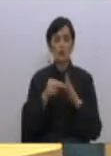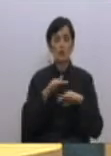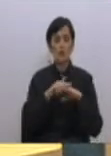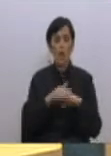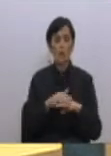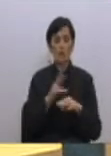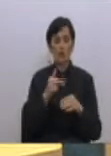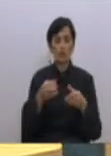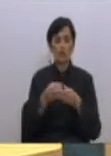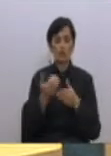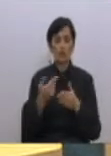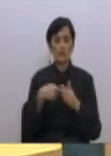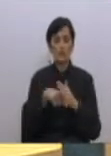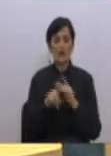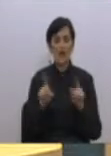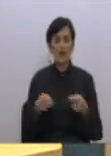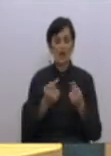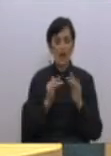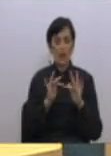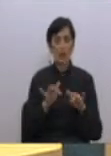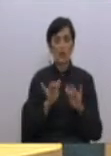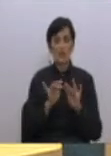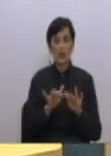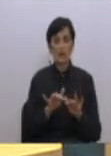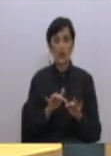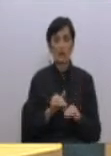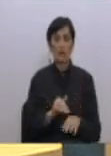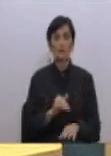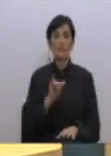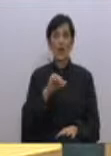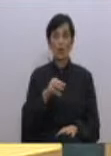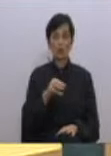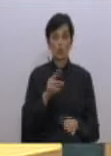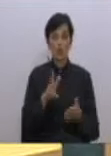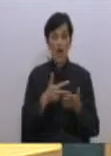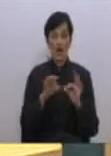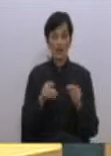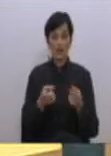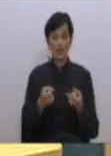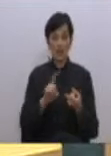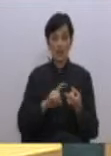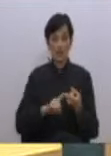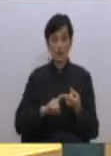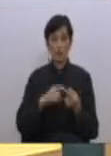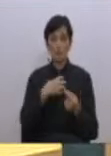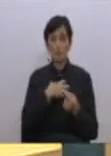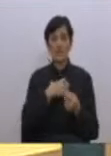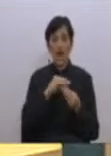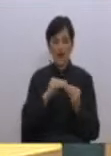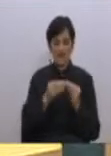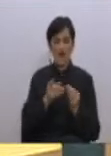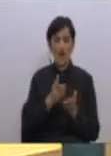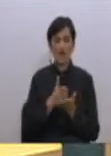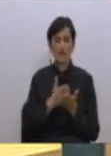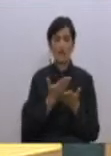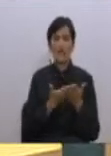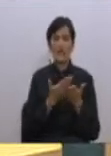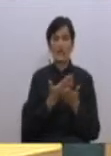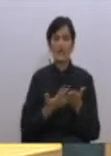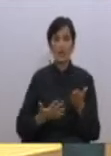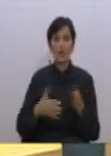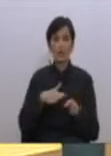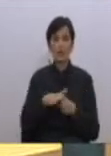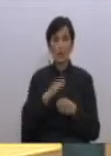და აუდიტის ჯგუფის მიერ განხორციელებულმა საქმიანობამ. Აუდიტის ანგარიშთან დაკავშირებით თავგამოწვევად ჯერ კიდევ რჩება რეკომენდაციების